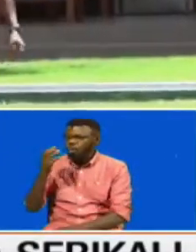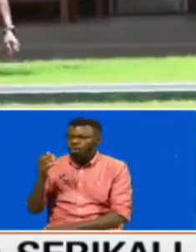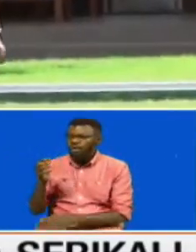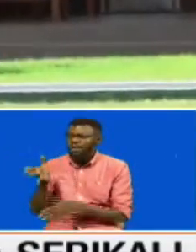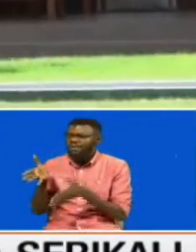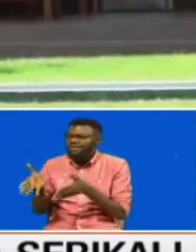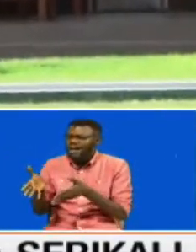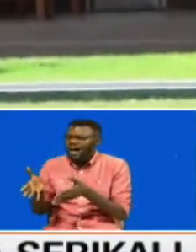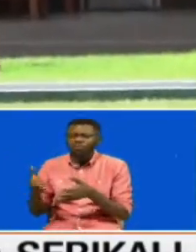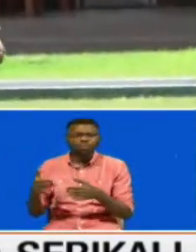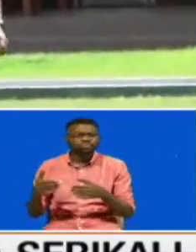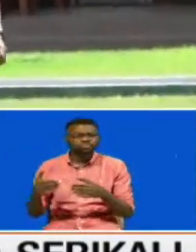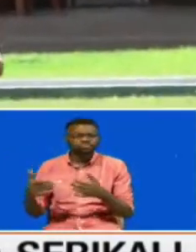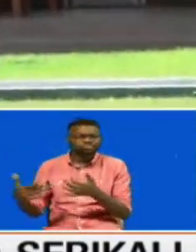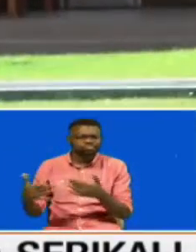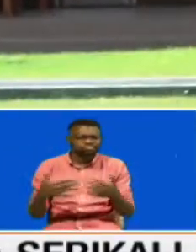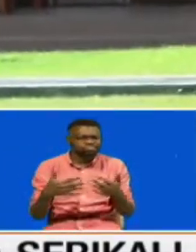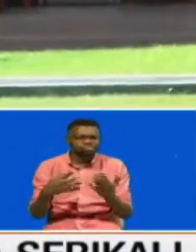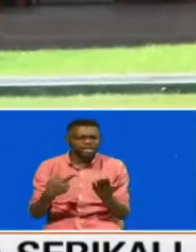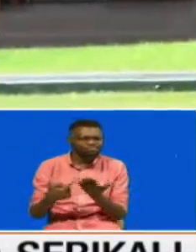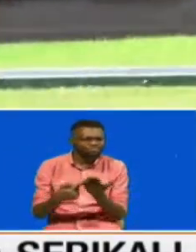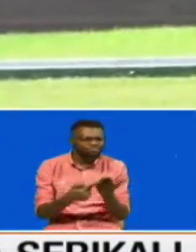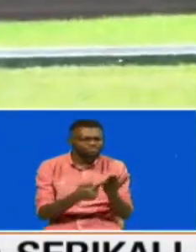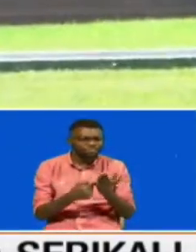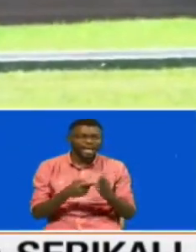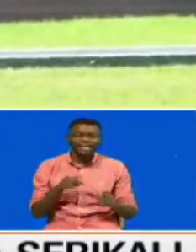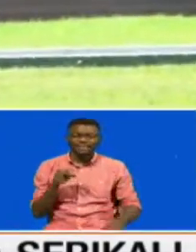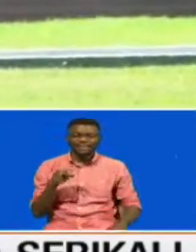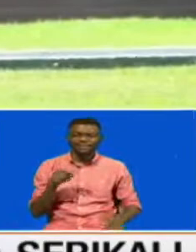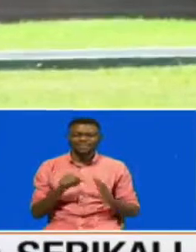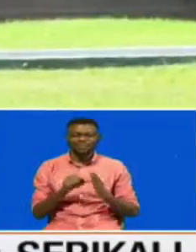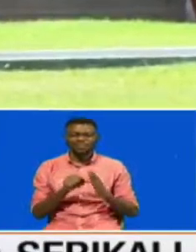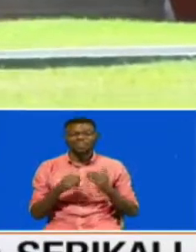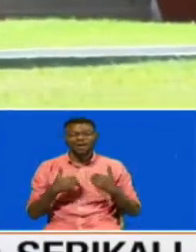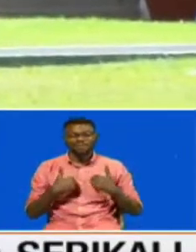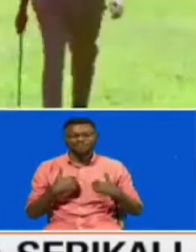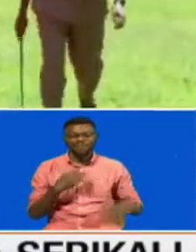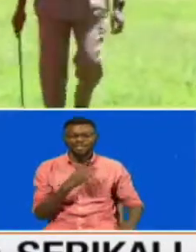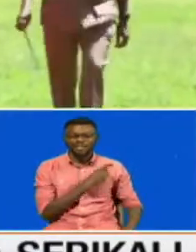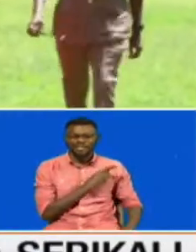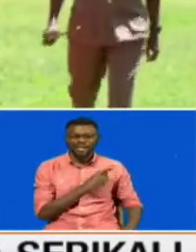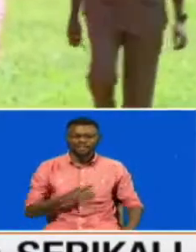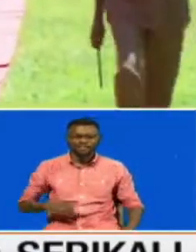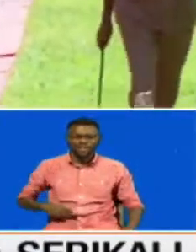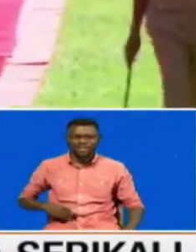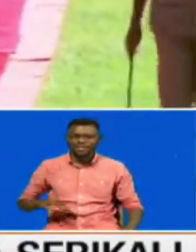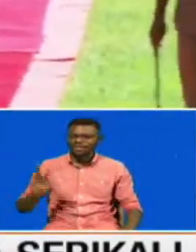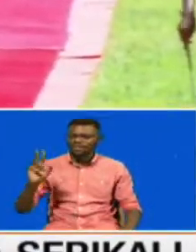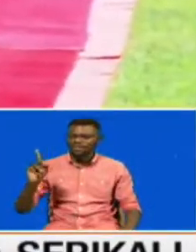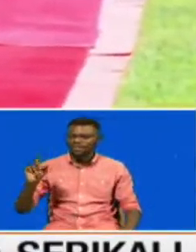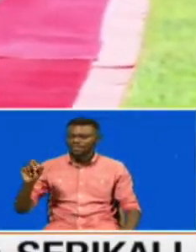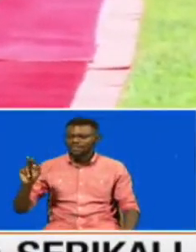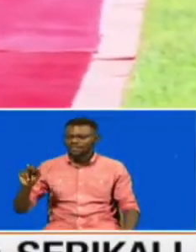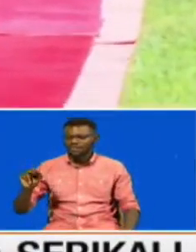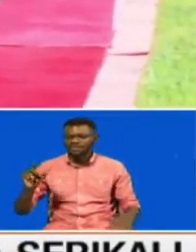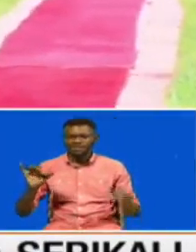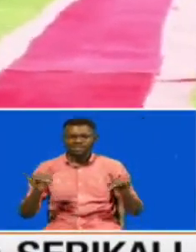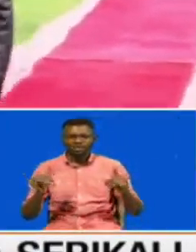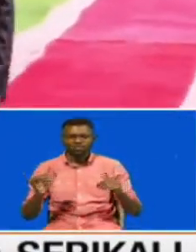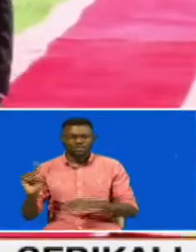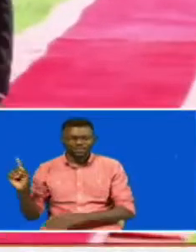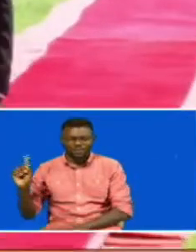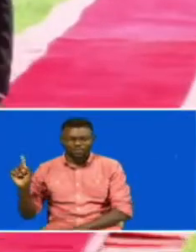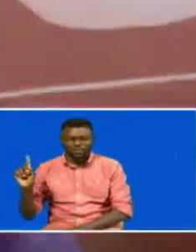mdahalo huo tayari ukiosha zuka bungeni mapema leo. David Muthoka, KTN News, Nairobi.